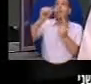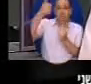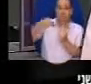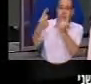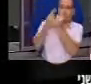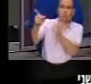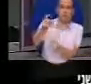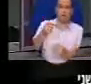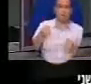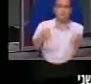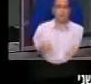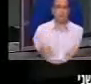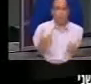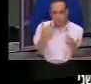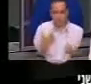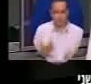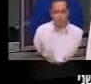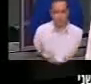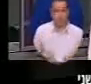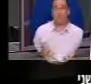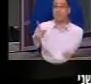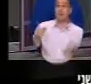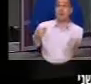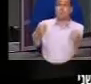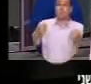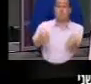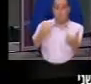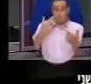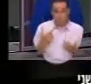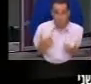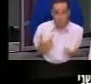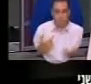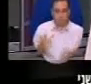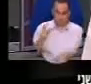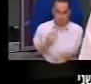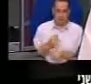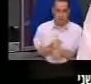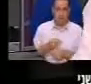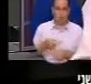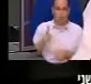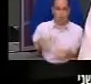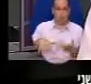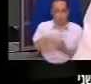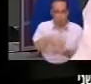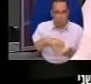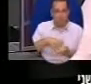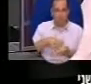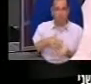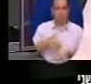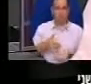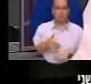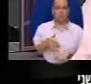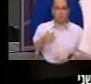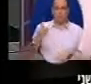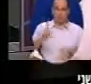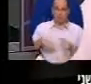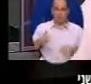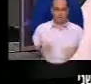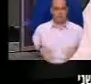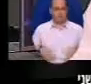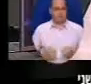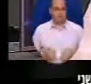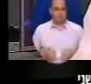ביטחון. מעצם העבודה של קצין ביטחון, טיב העבודה, זה עבודה יותר מורכבת, יותר לעומתית, אולי יותר כוחנית